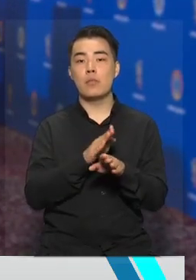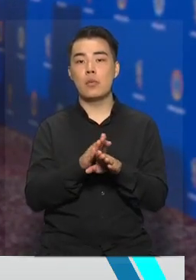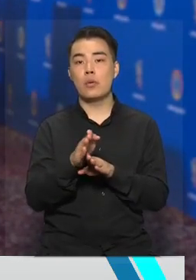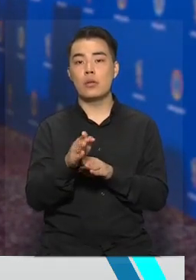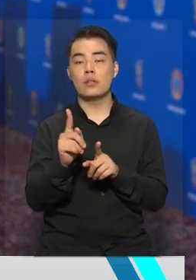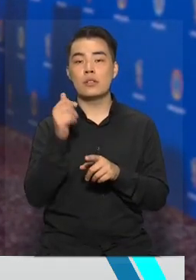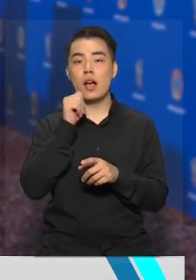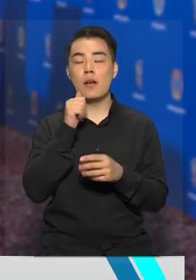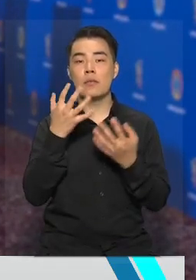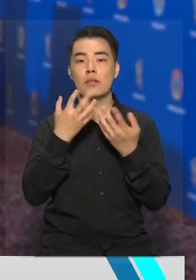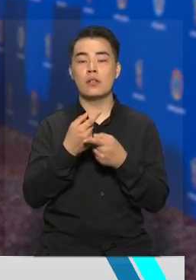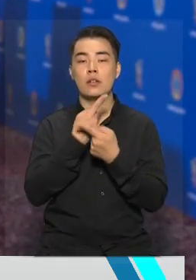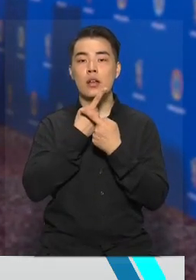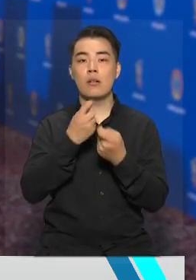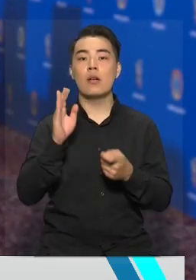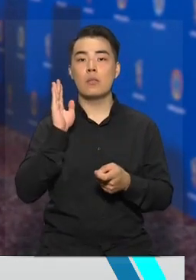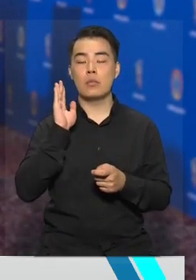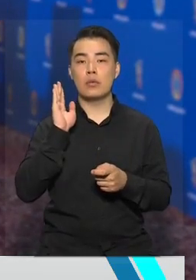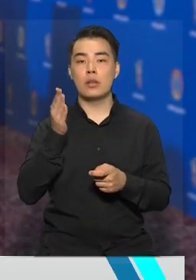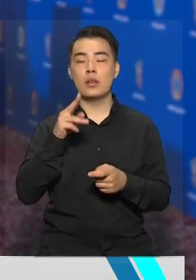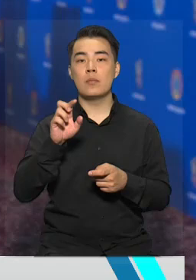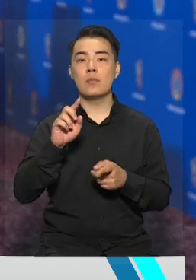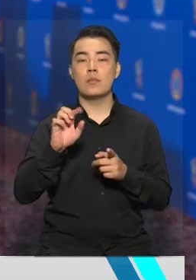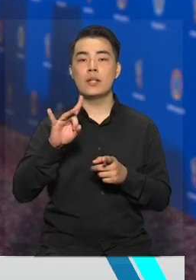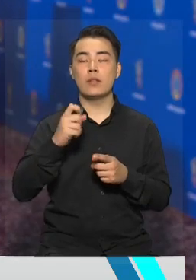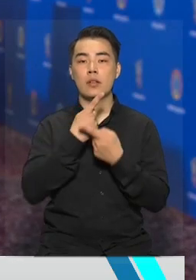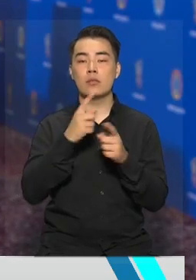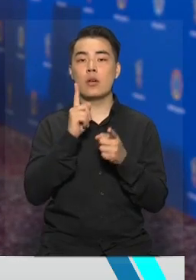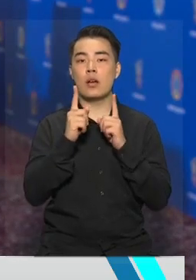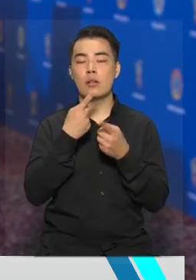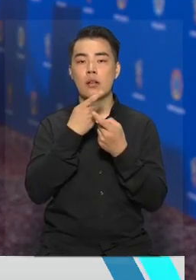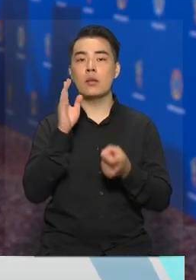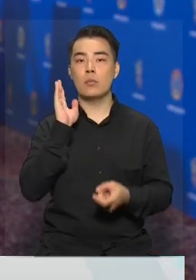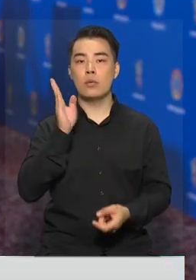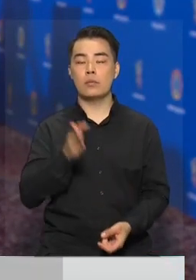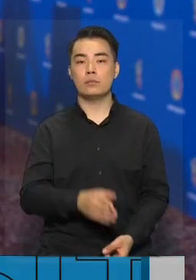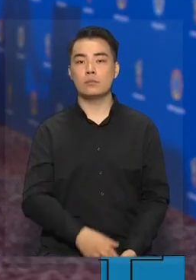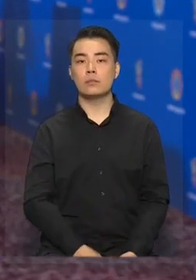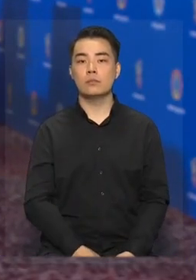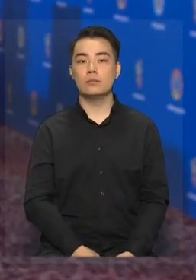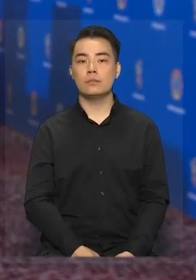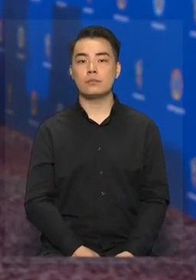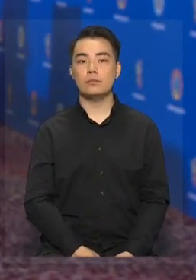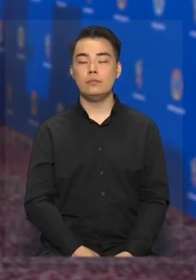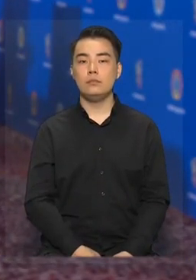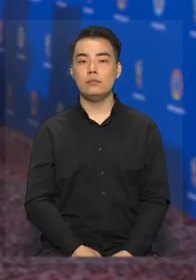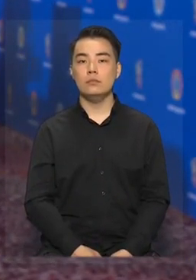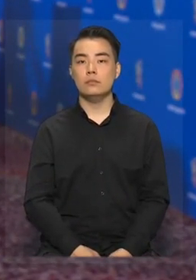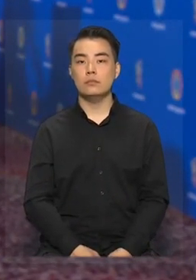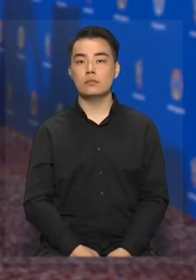нәтижесін ертең арнайы ұйымдастырылатын баспасөз брифингінде жариялайды. Асылбек Тойбек, Наурыз Базаров, Жібек Жолы.